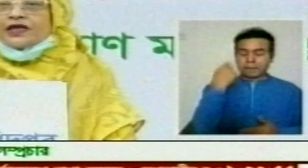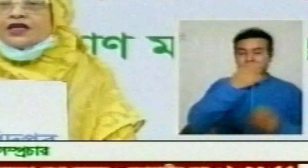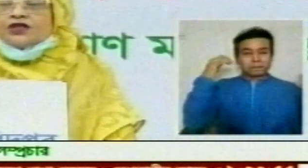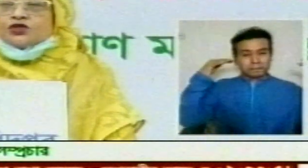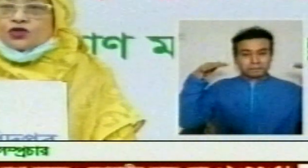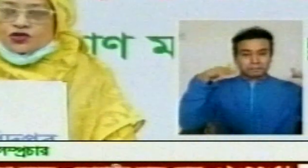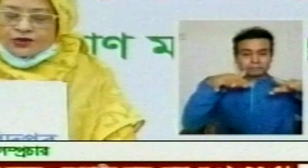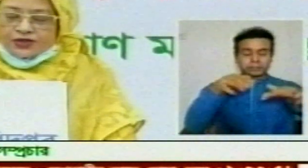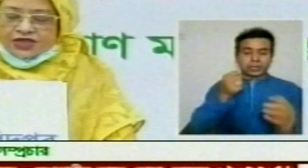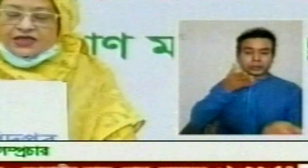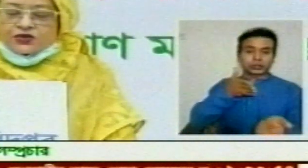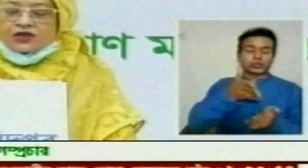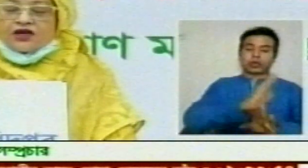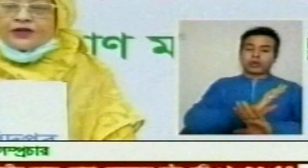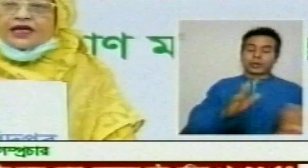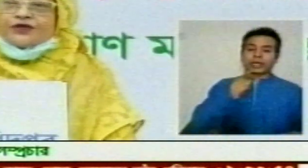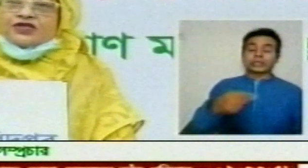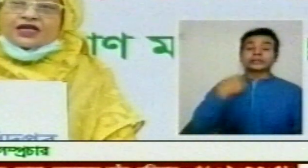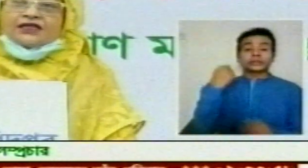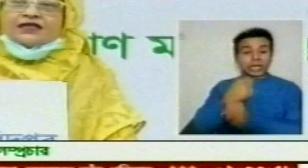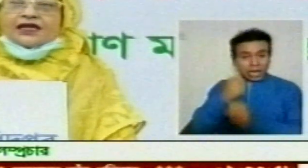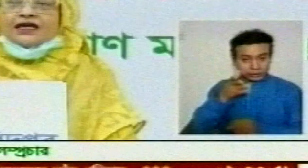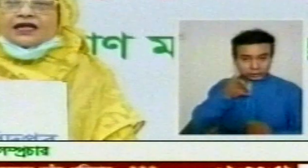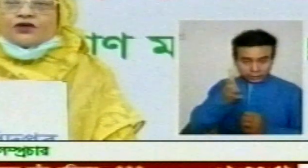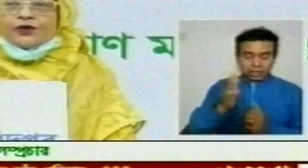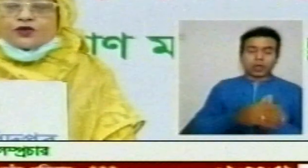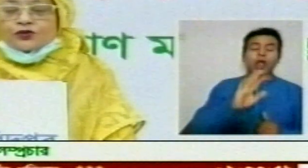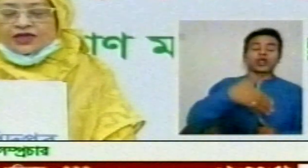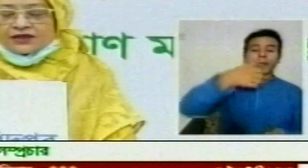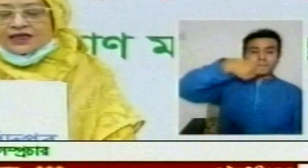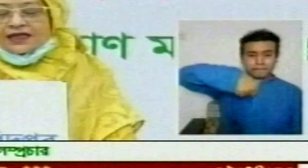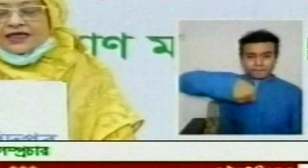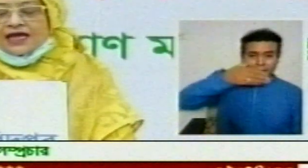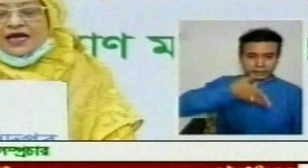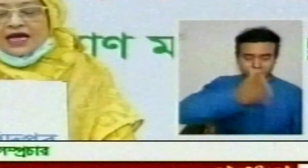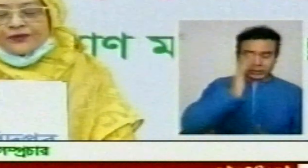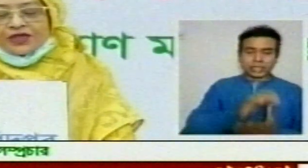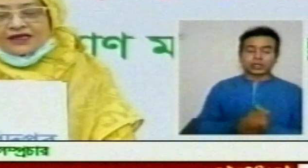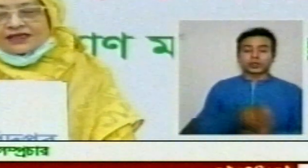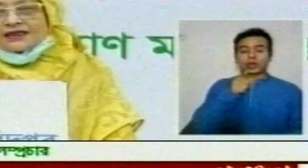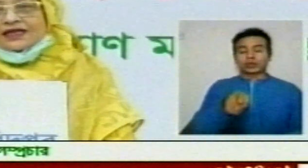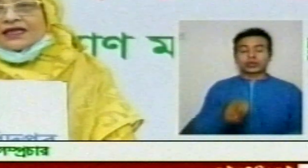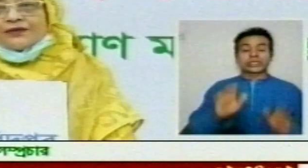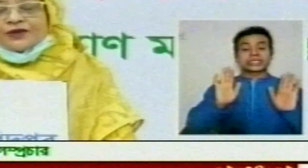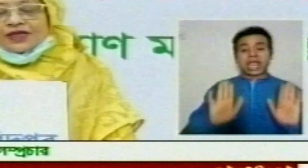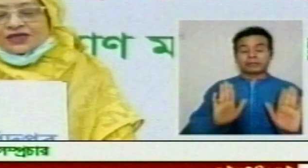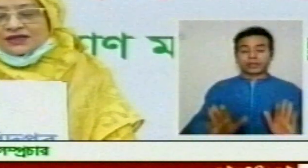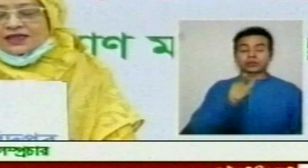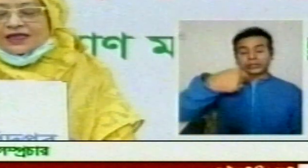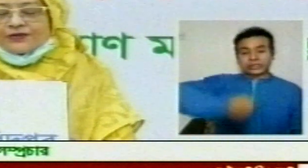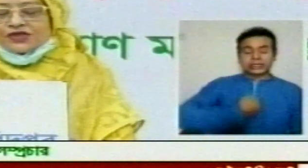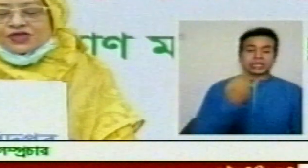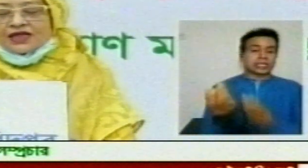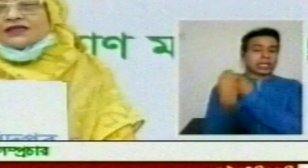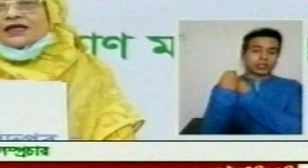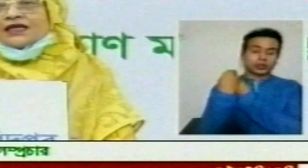হবে, জনসমাবেশ এড়িয়ে চলতে হবে। আপনি যেখানেই থাকেন না কেন, আপনি কর্মক্ষেত্রে থাকেন, আপনি রাস্তায় থাকেন, আপনি বাজারে